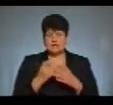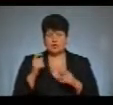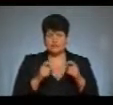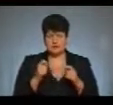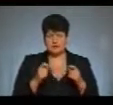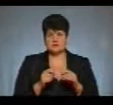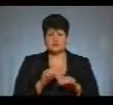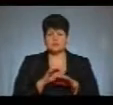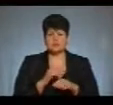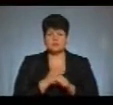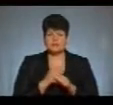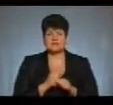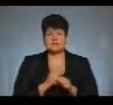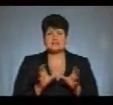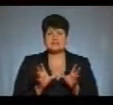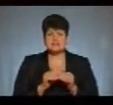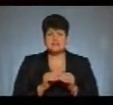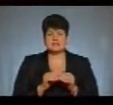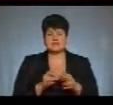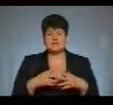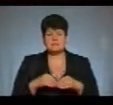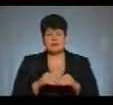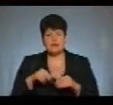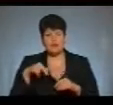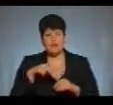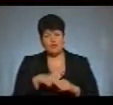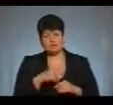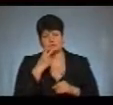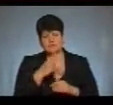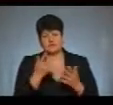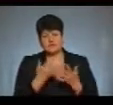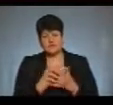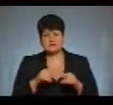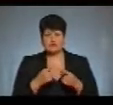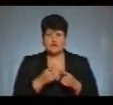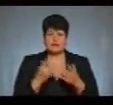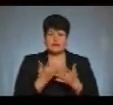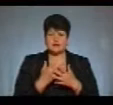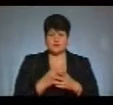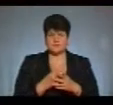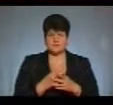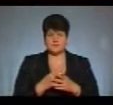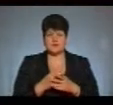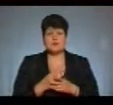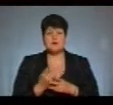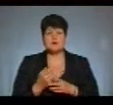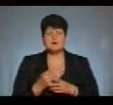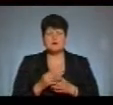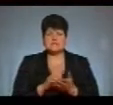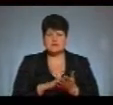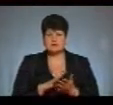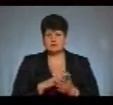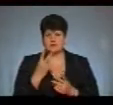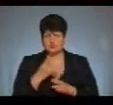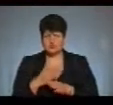спільних сімейних походів до фільмів, а також залучити дітей до переглядів, а також створення кінострічок. Сама реєстрація відбувалася в двох